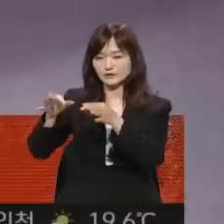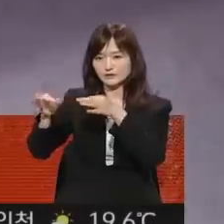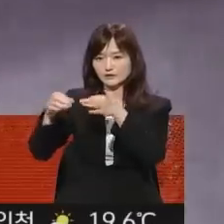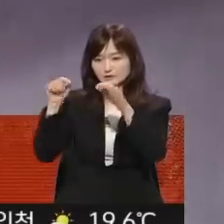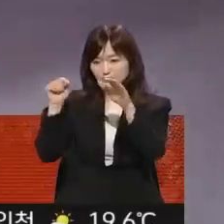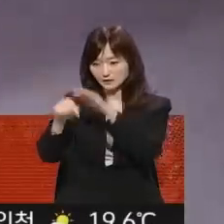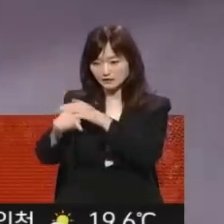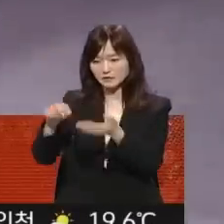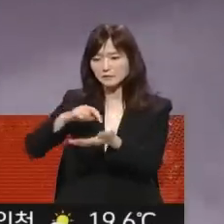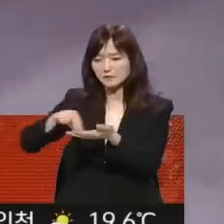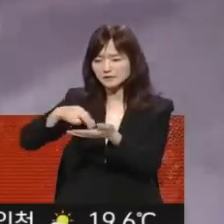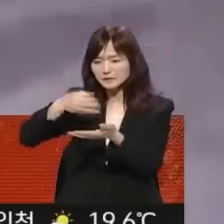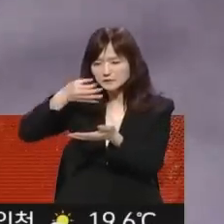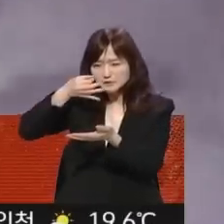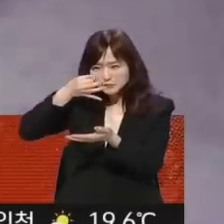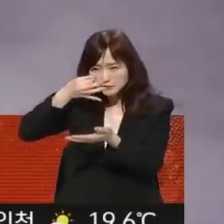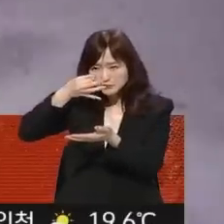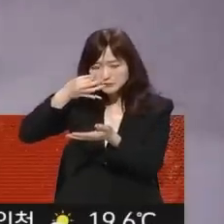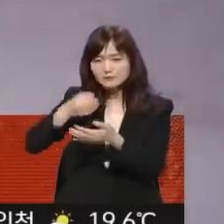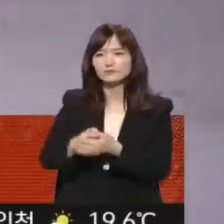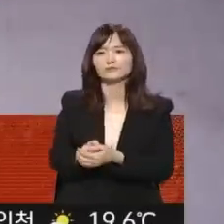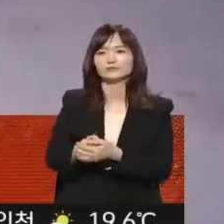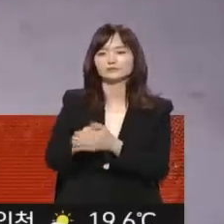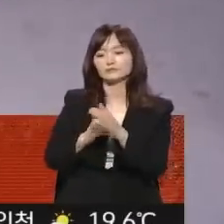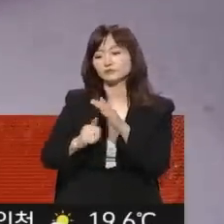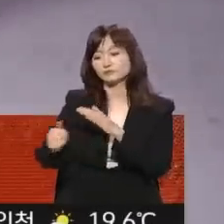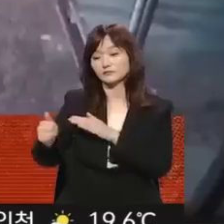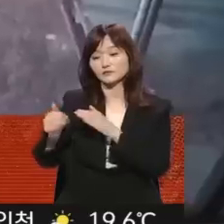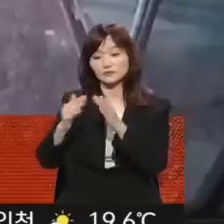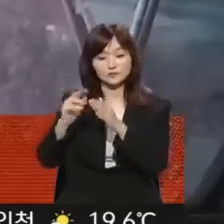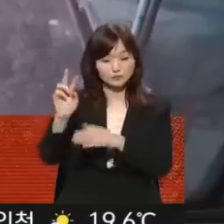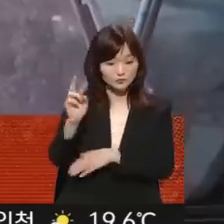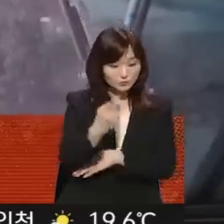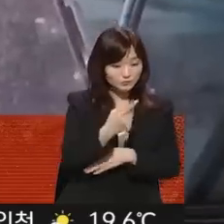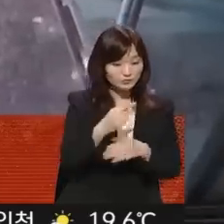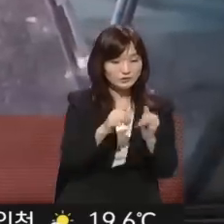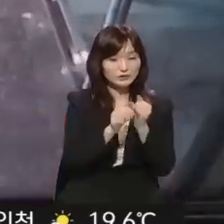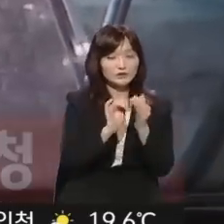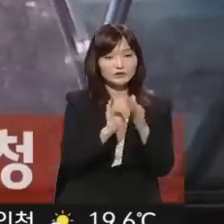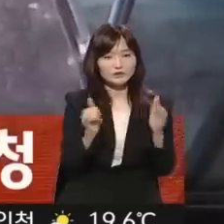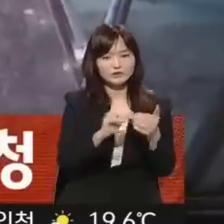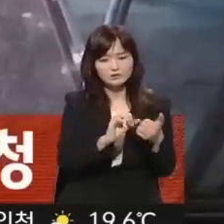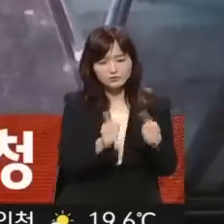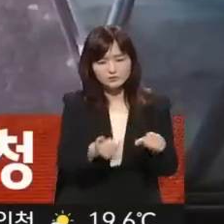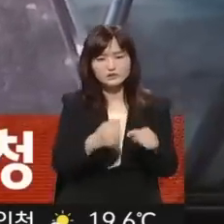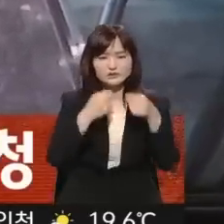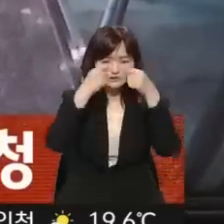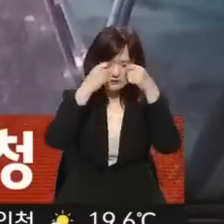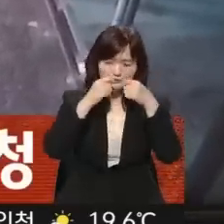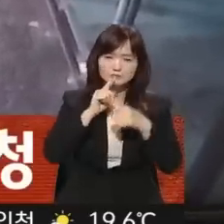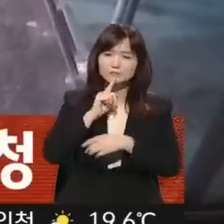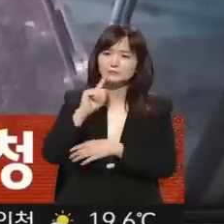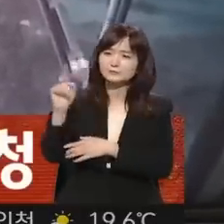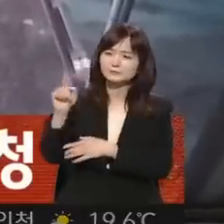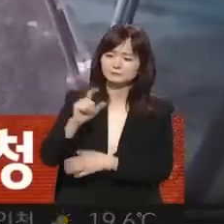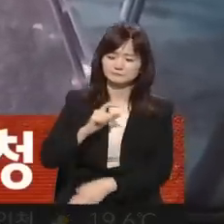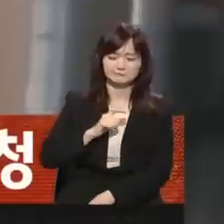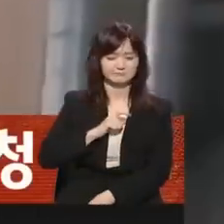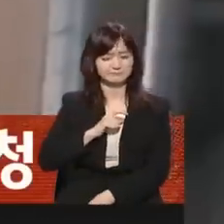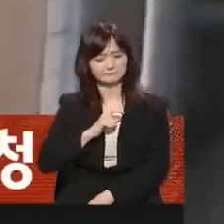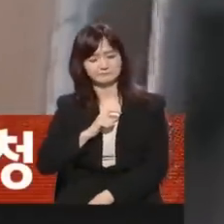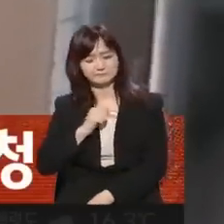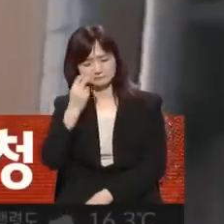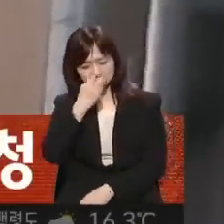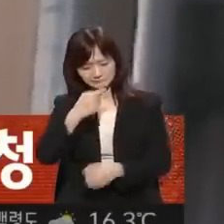만들려고 했던 것으로 보이는데 그러더니이 외출하고 오니까 가족들이 숨져 있었다라고 울면서 신고를 했습니다 하지만이 수상의 여긴